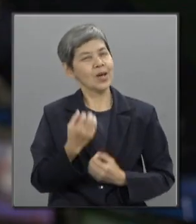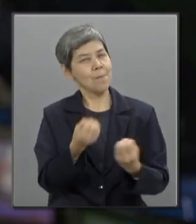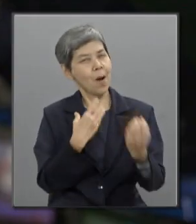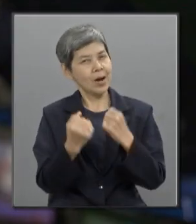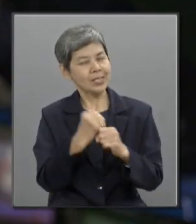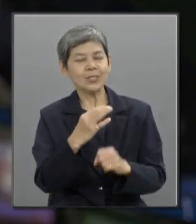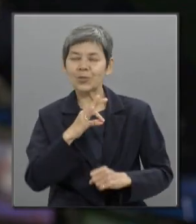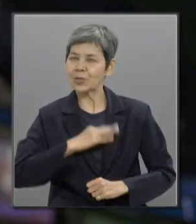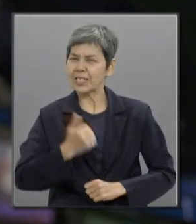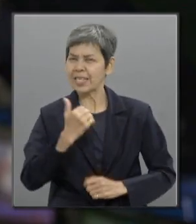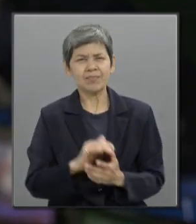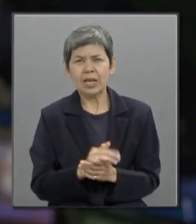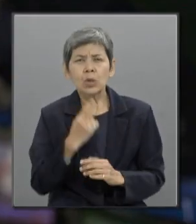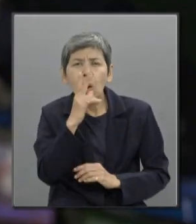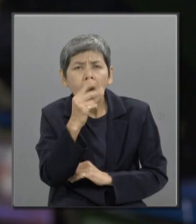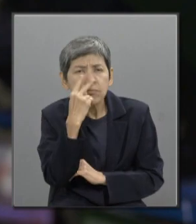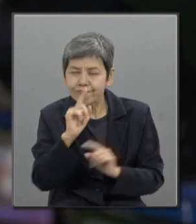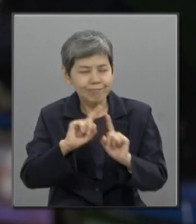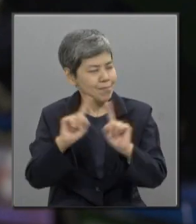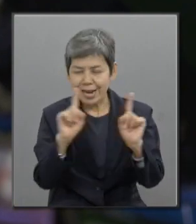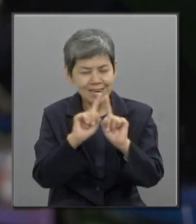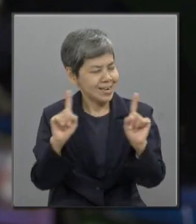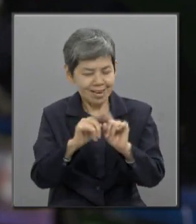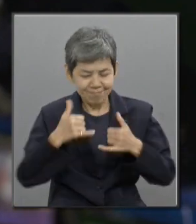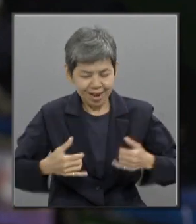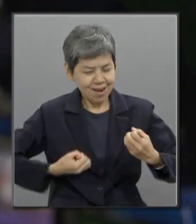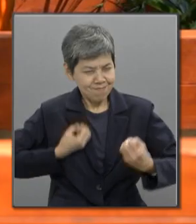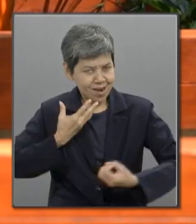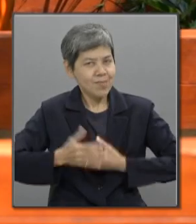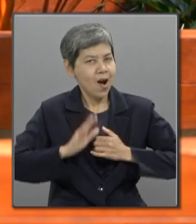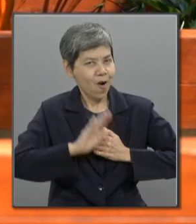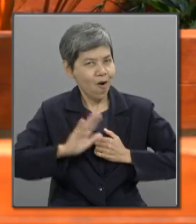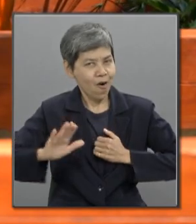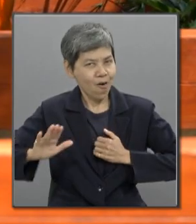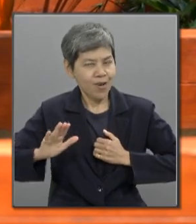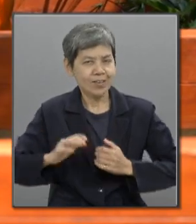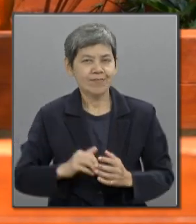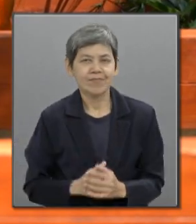รสชาติหนึ่งไม่เหมือนกับที่ดูข่าวในภาคต่างๆของไทย PBS ครับ